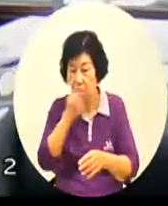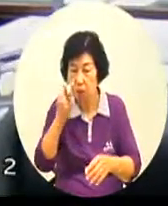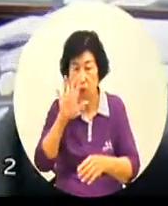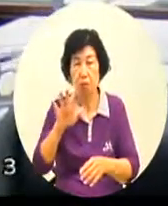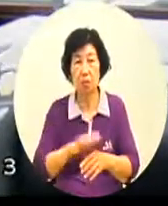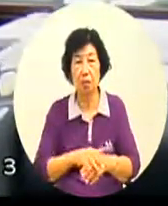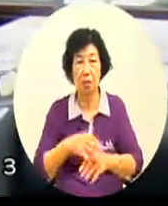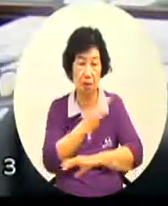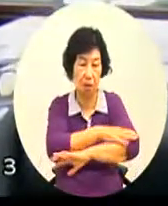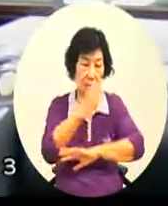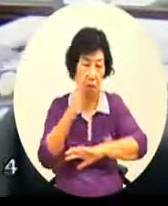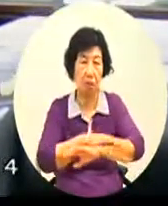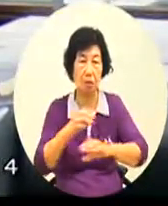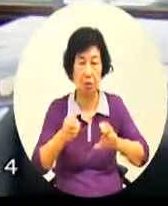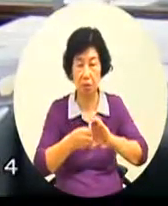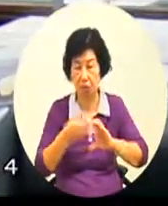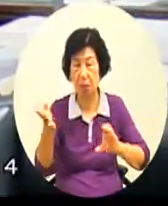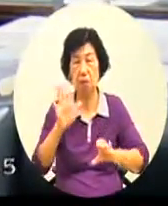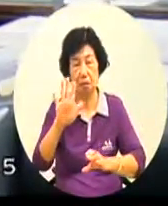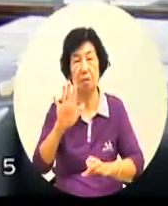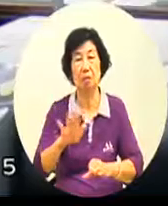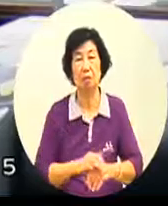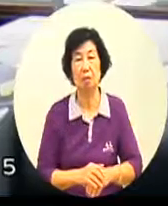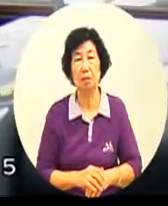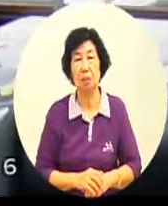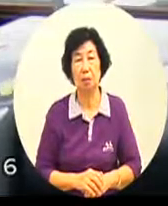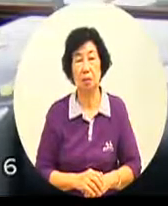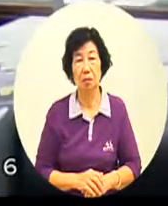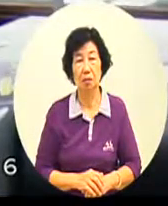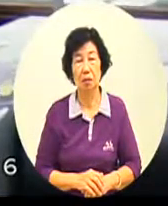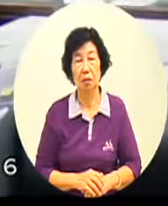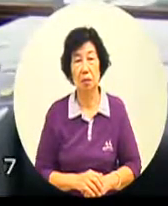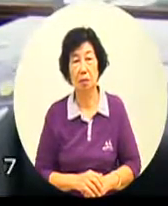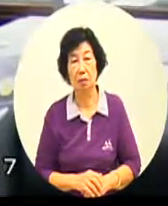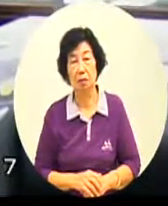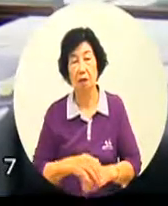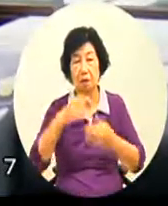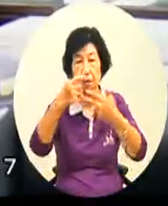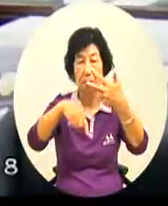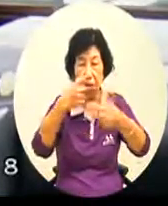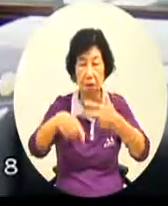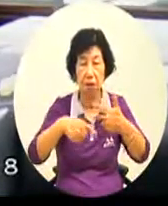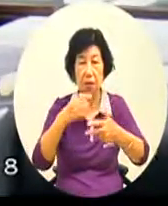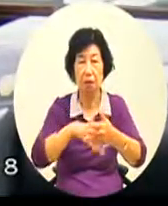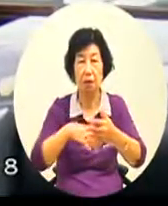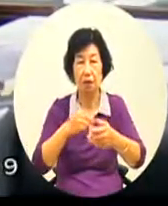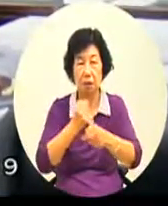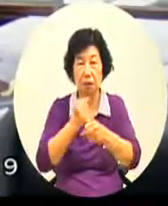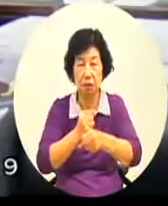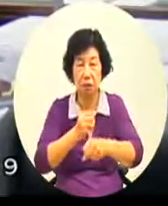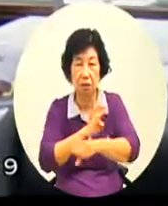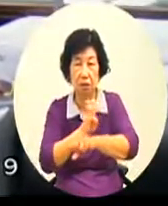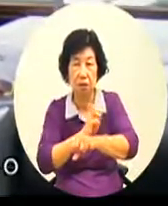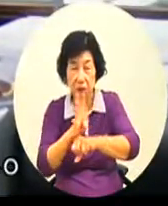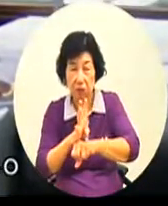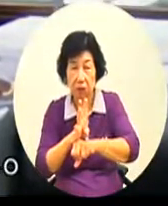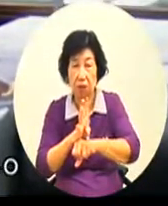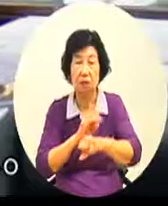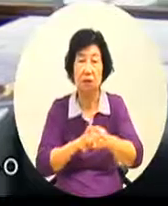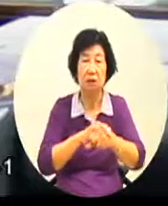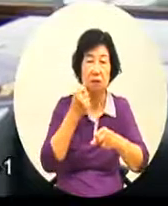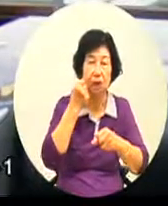所发布可以看得出来的。那依规定呢，其实刚刚讲过一个礼拜是40个小时，但是每个月大概就是